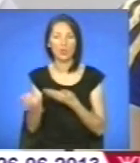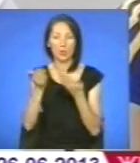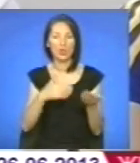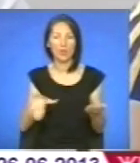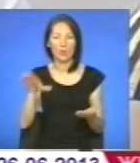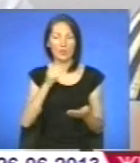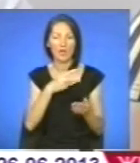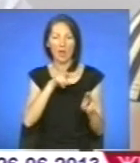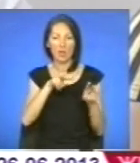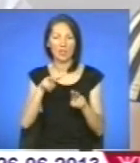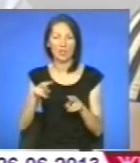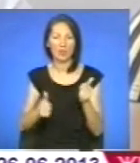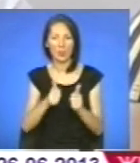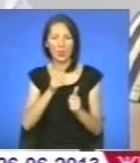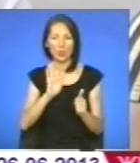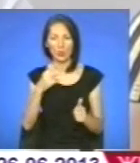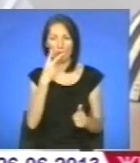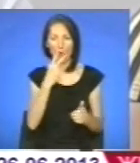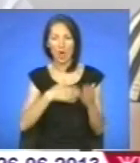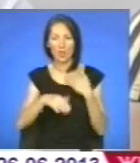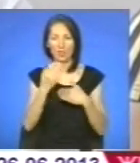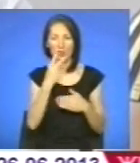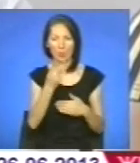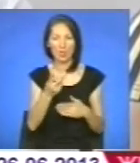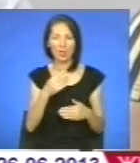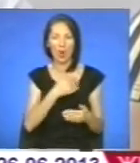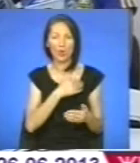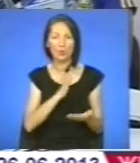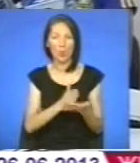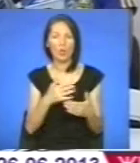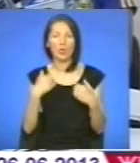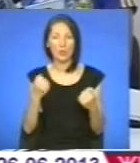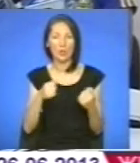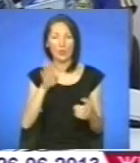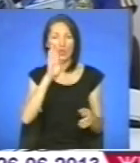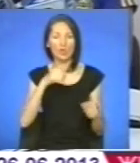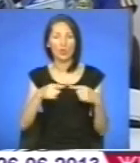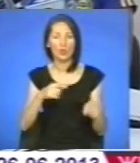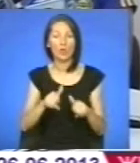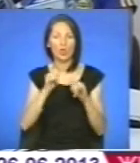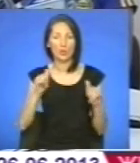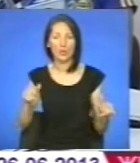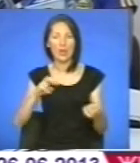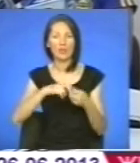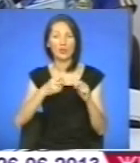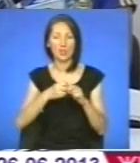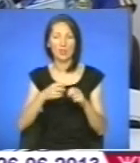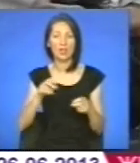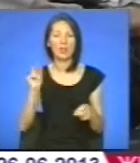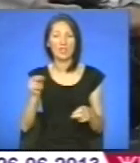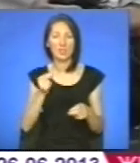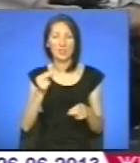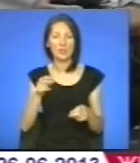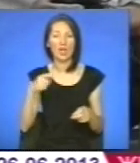матч. Ми будемо раді вас бачити, хочемо мати підтримку. Жіночий футбол найбільш розвинений в Івано-Франківській, Чернігівській